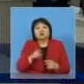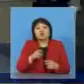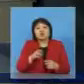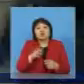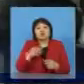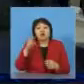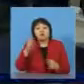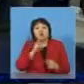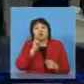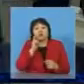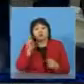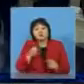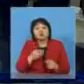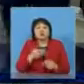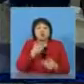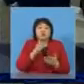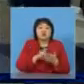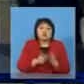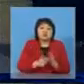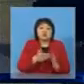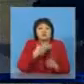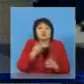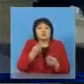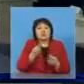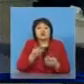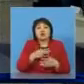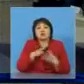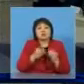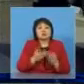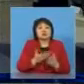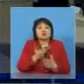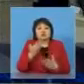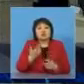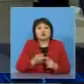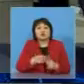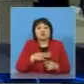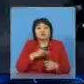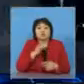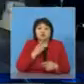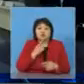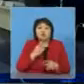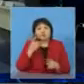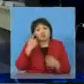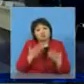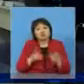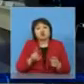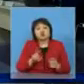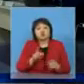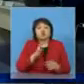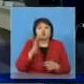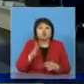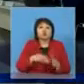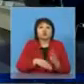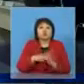основном приезжают молодые, нет квартир, нет материальной базы. Вот это вот трудность. Ну, надеемся, что, конечно,